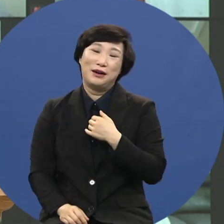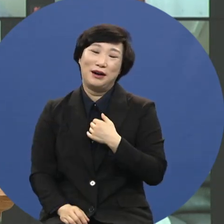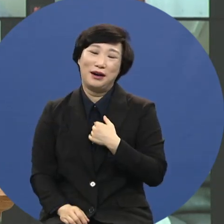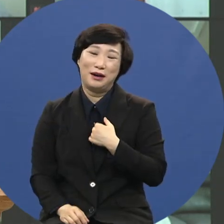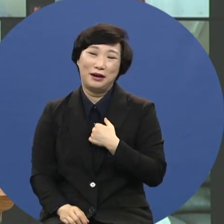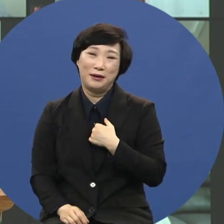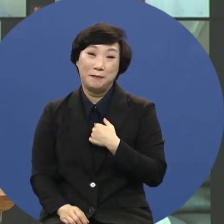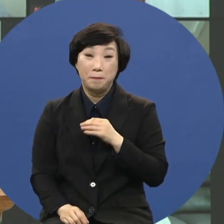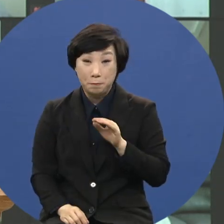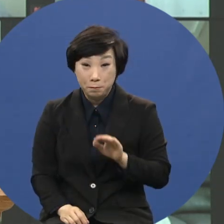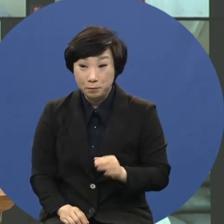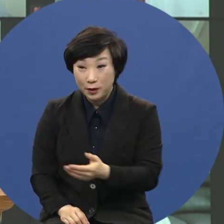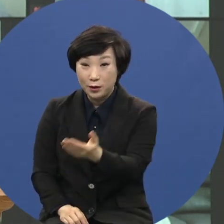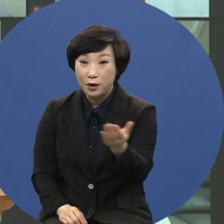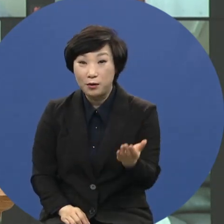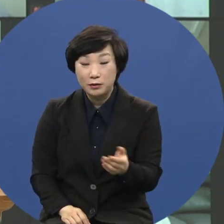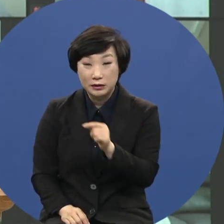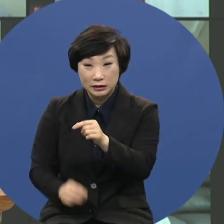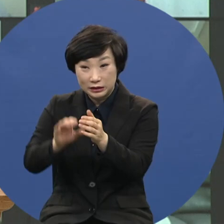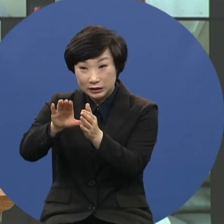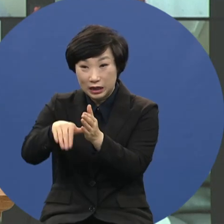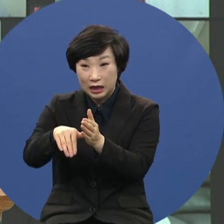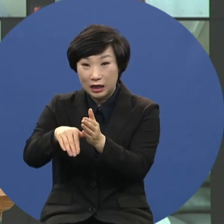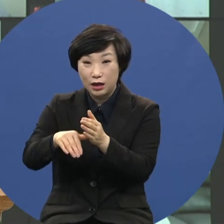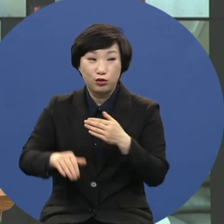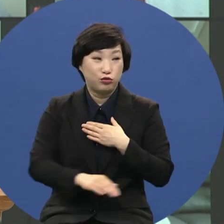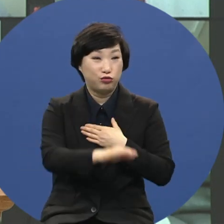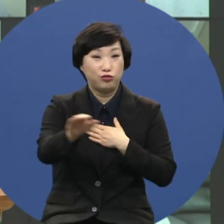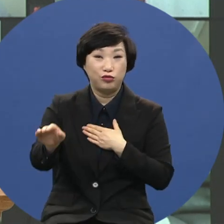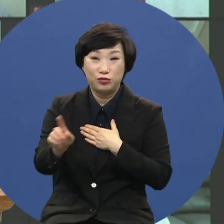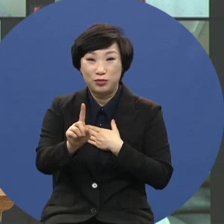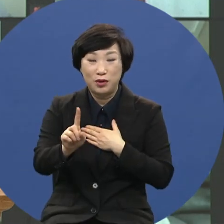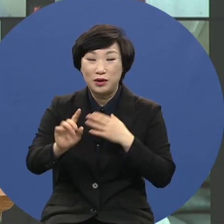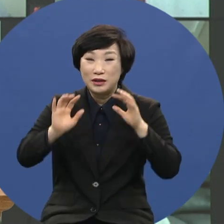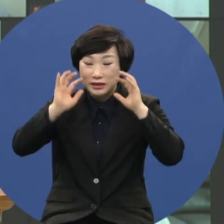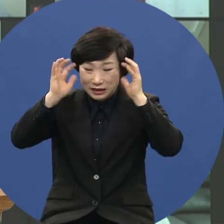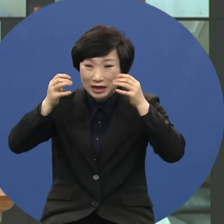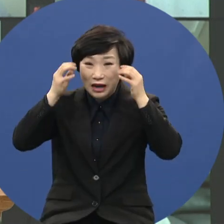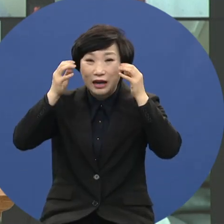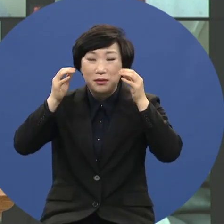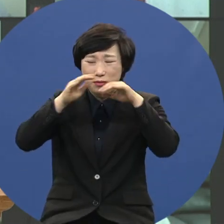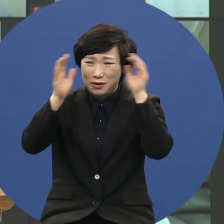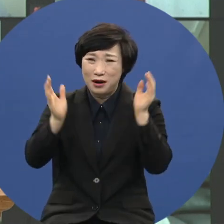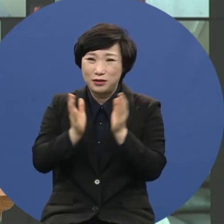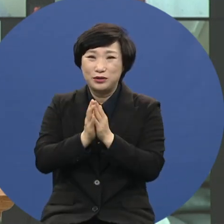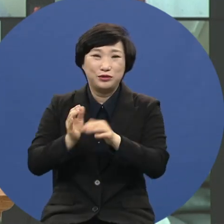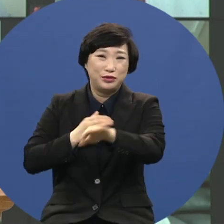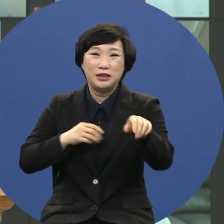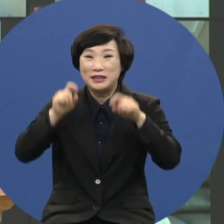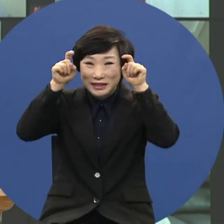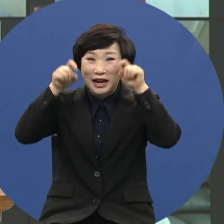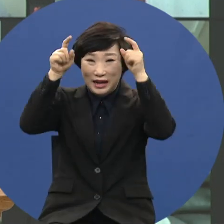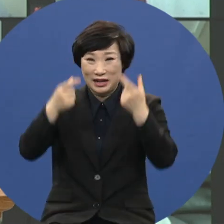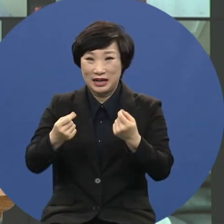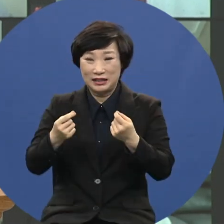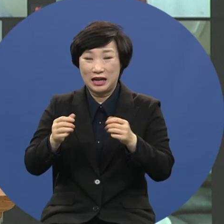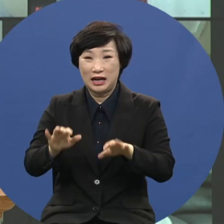구원하셨는데도 그 시대에 우리는 나양 같아서 그렇다하여 각기 제 길로